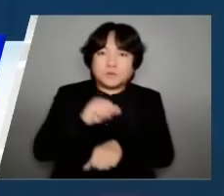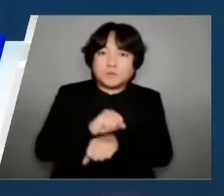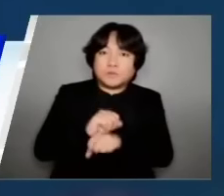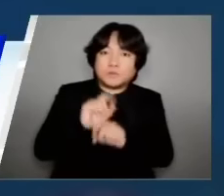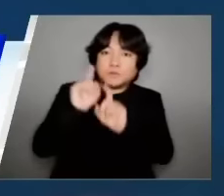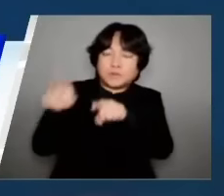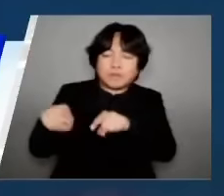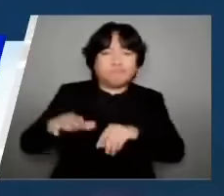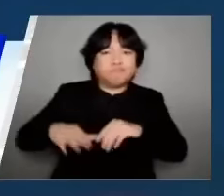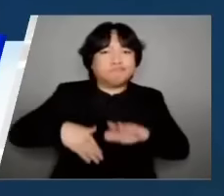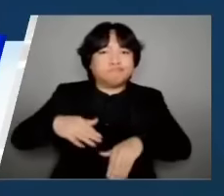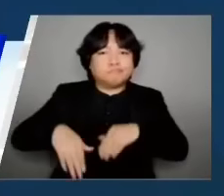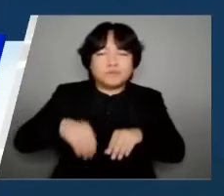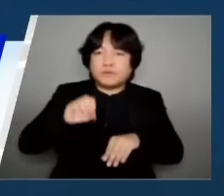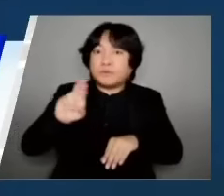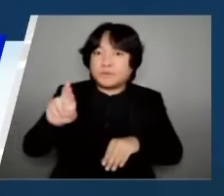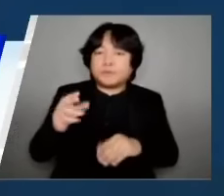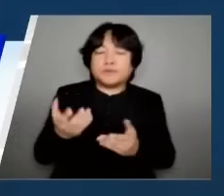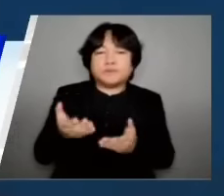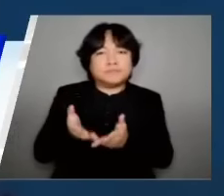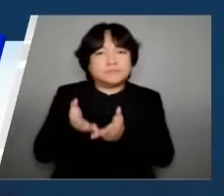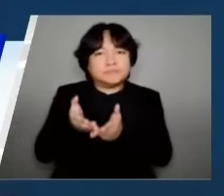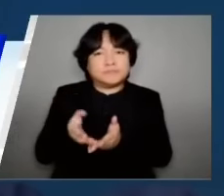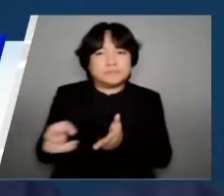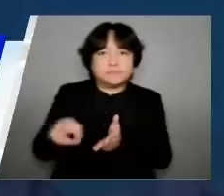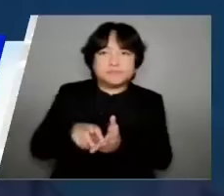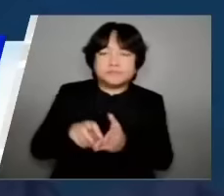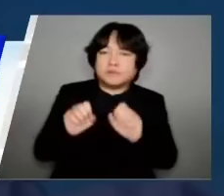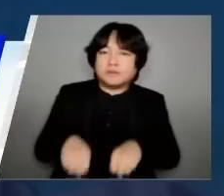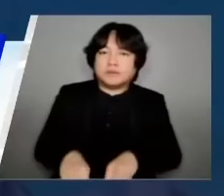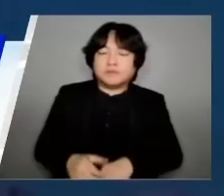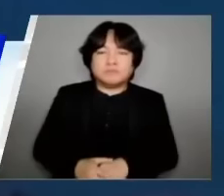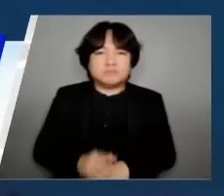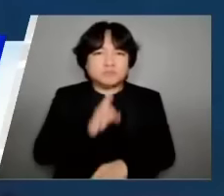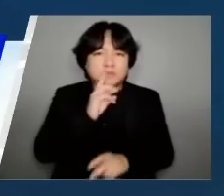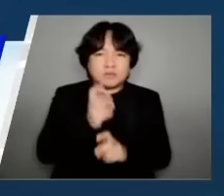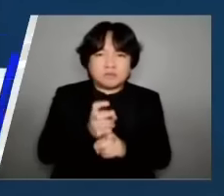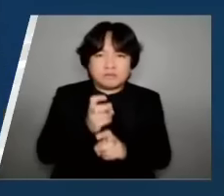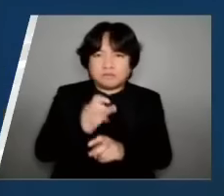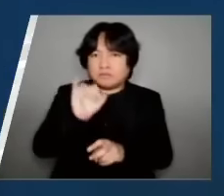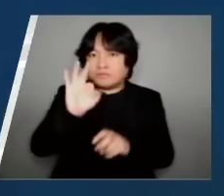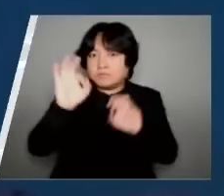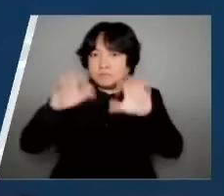po kami. Oh, mahirap po talaga pag umuulan ganito po.